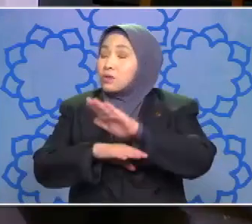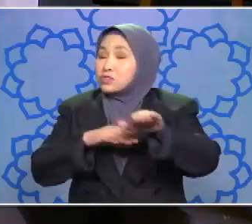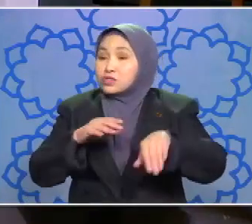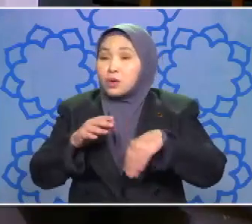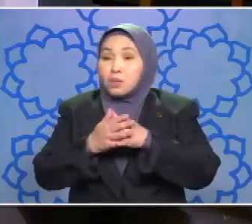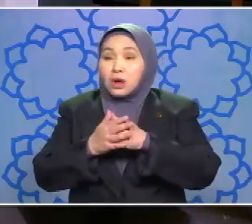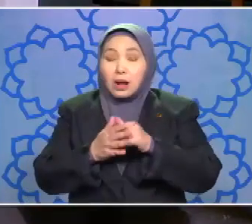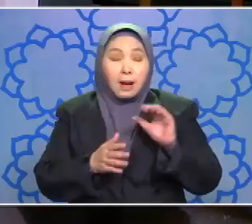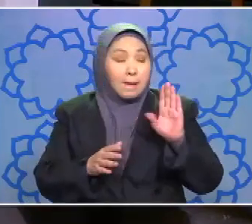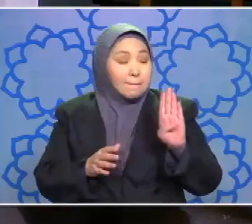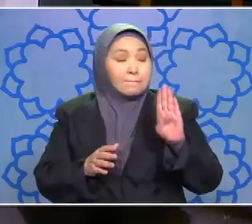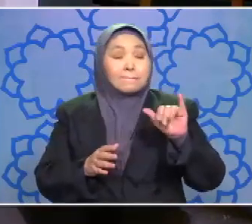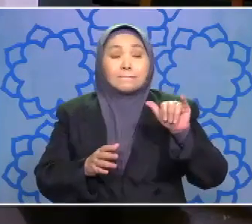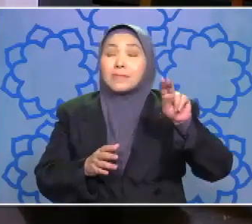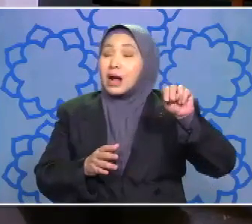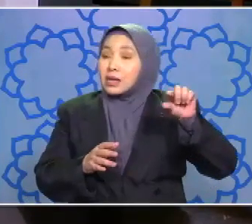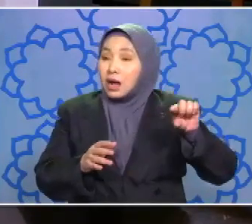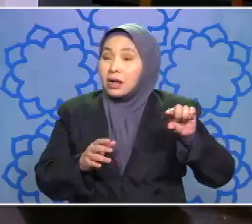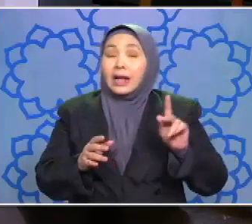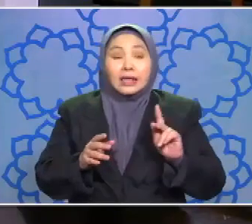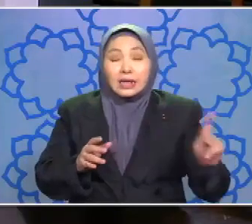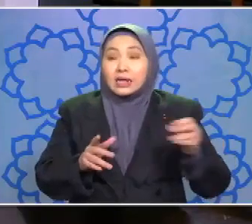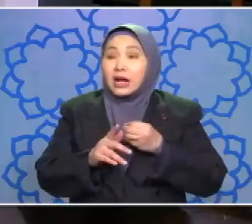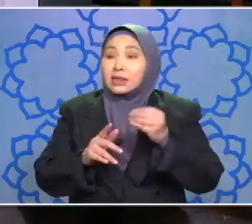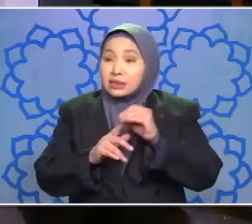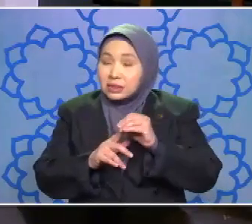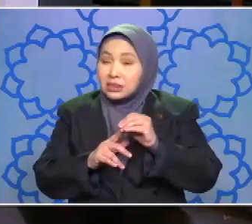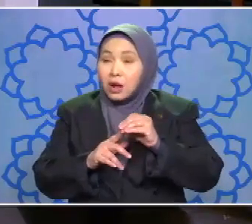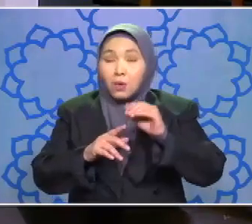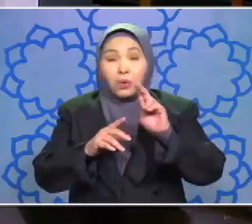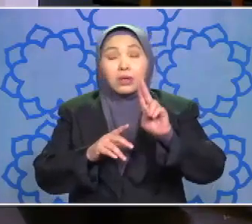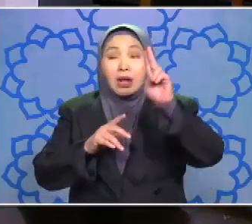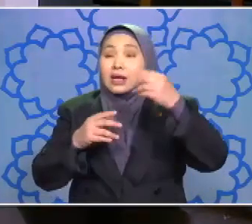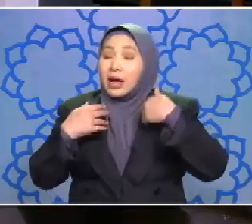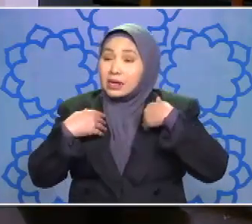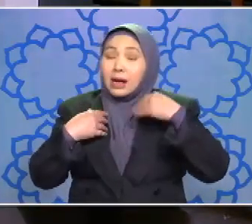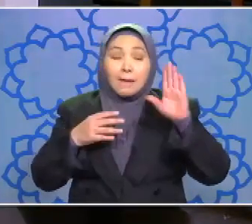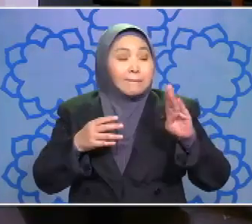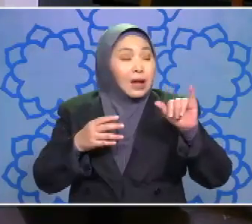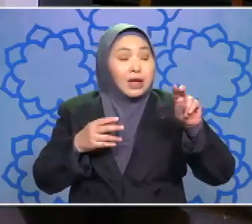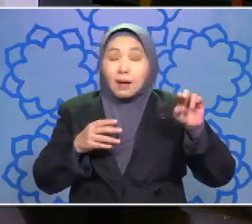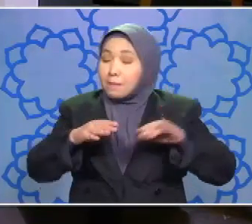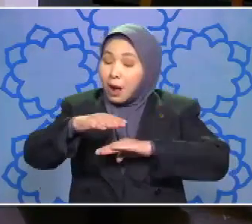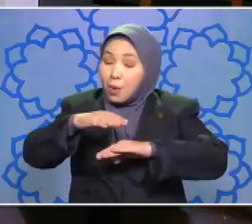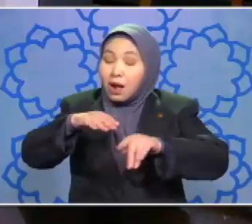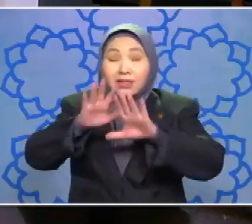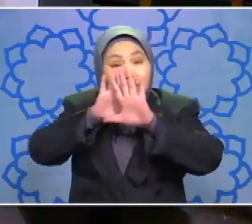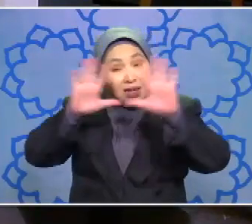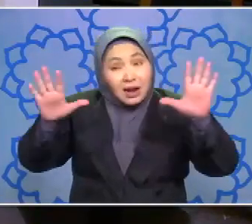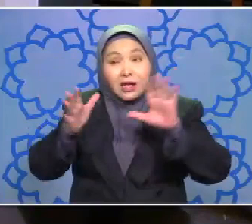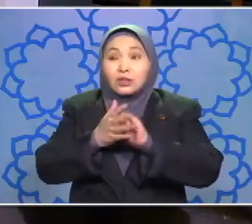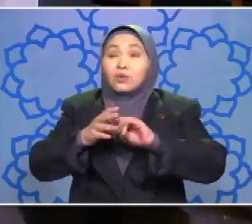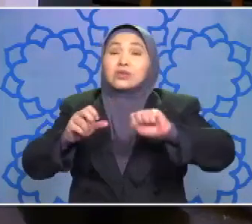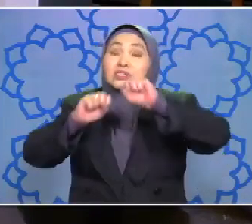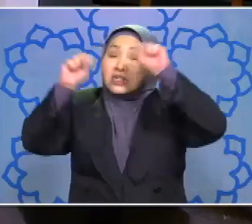sini bayang-bayangnya saja, sebelah kiri ataupun atas bumi sahaja yang dapat bayang-bayang, yang bawahnya terang saja, maksudnya siang